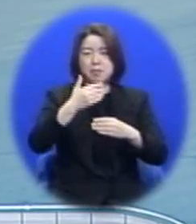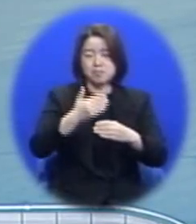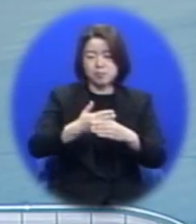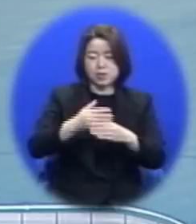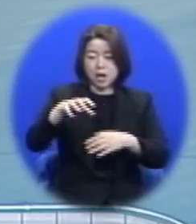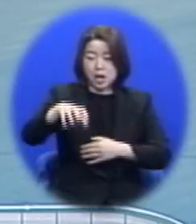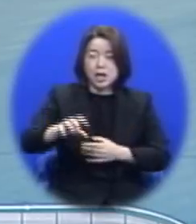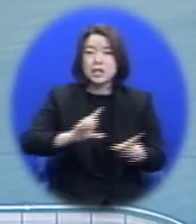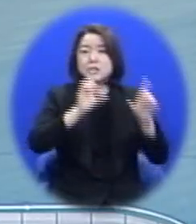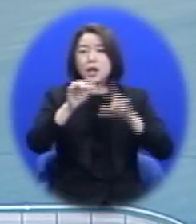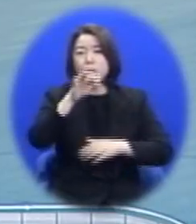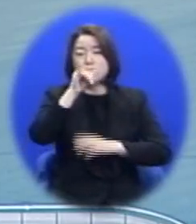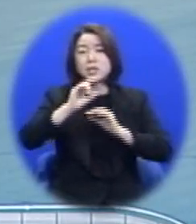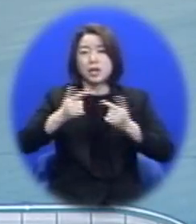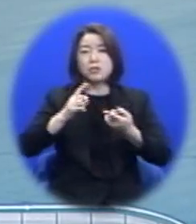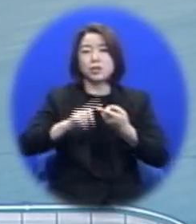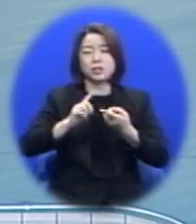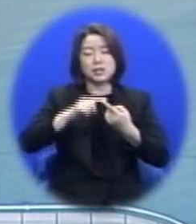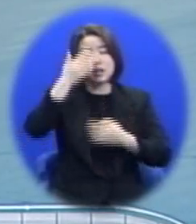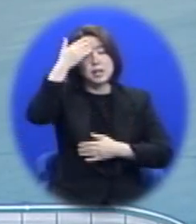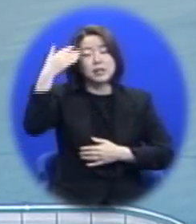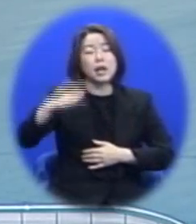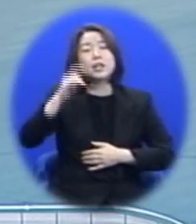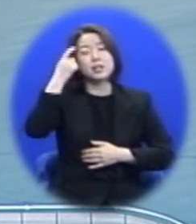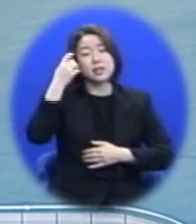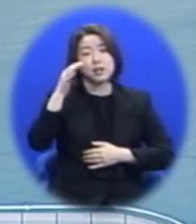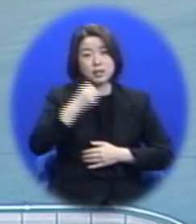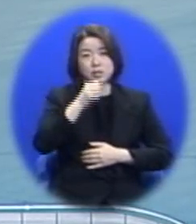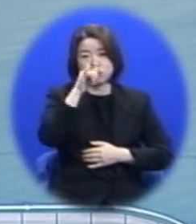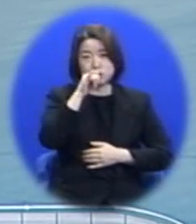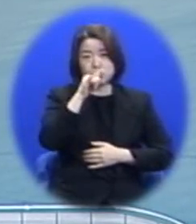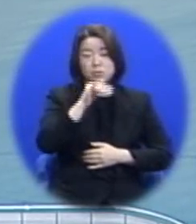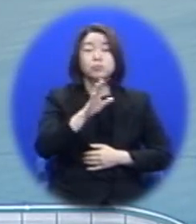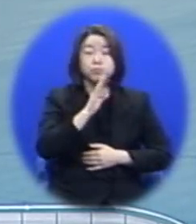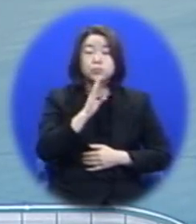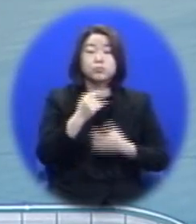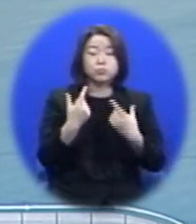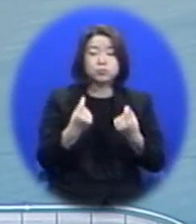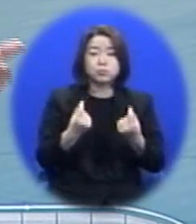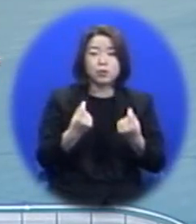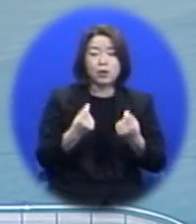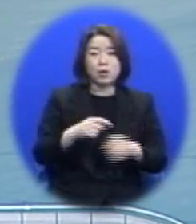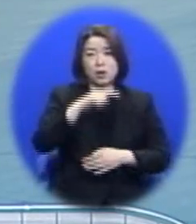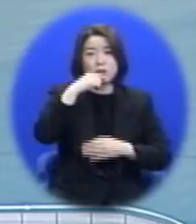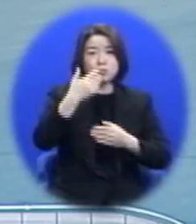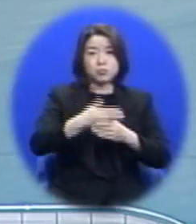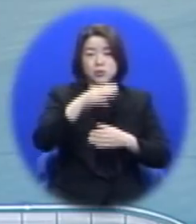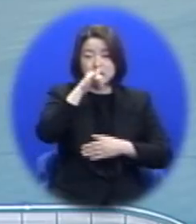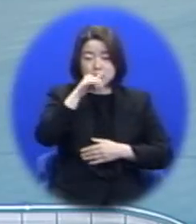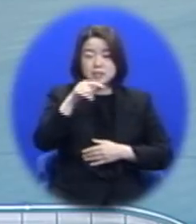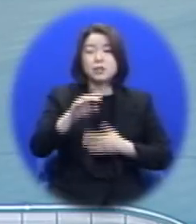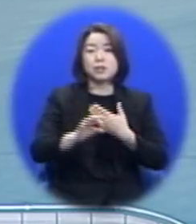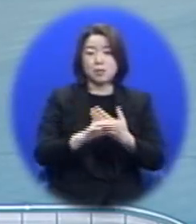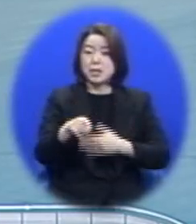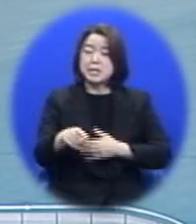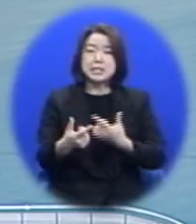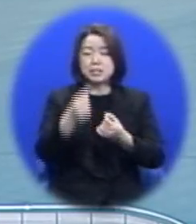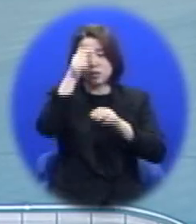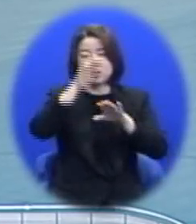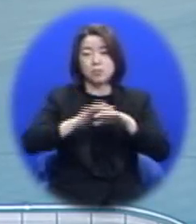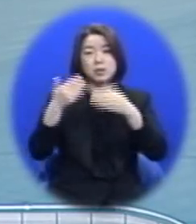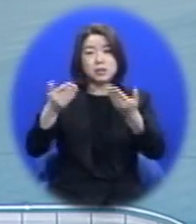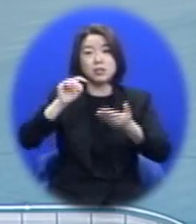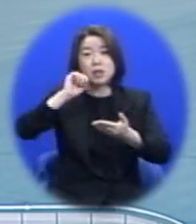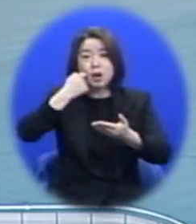것을 다행이라고 생각합니다. 물론 다행입니다. 북한에 있었다면 아마 이런 예배 드릴 수도 없겠지요. 여러분들